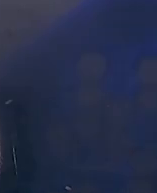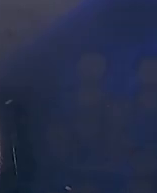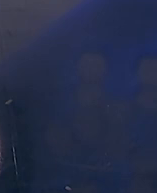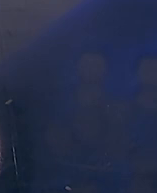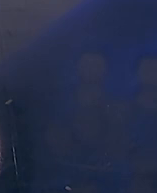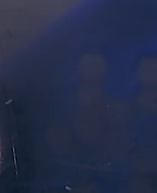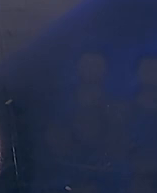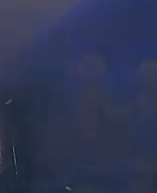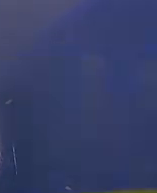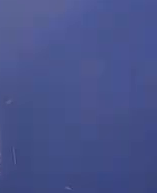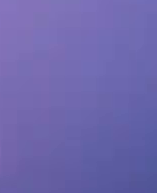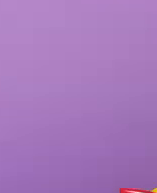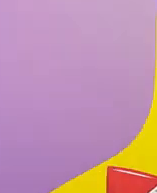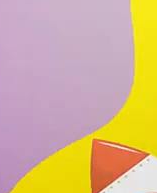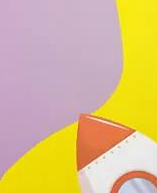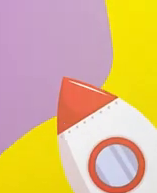kejap.